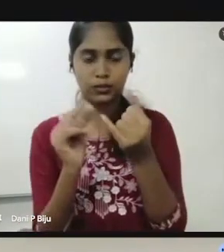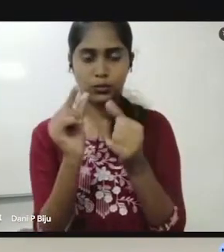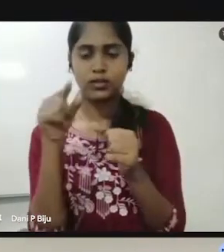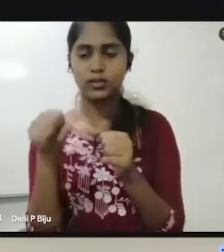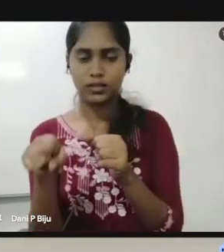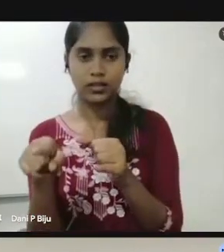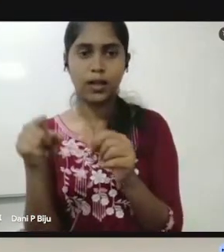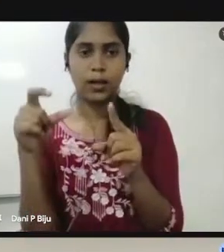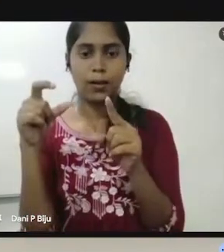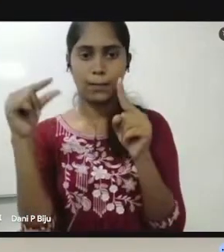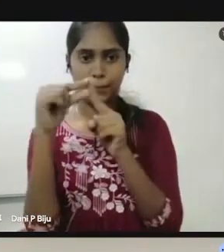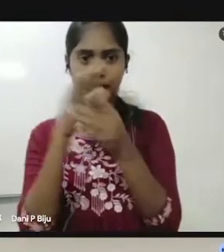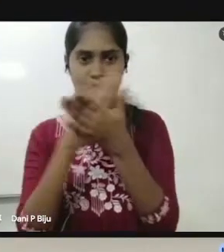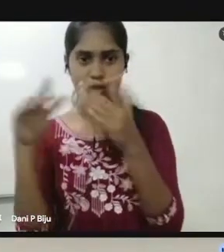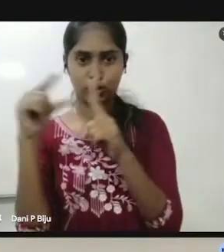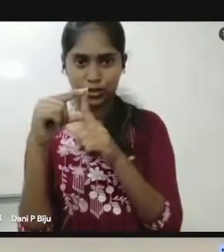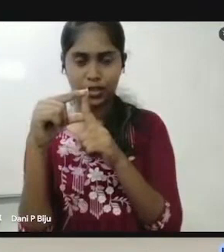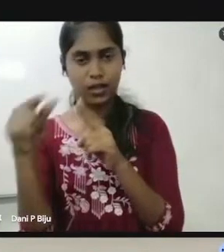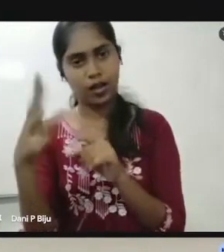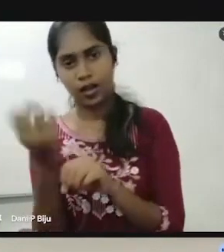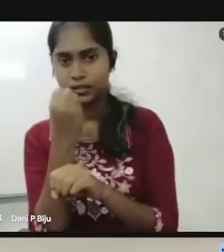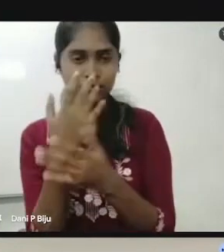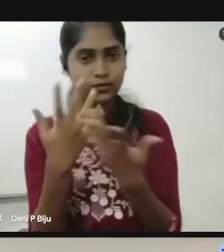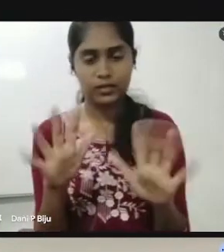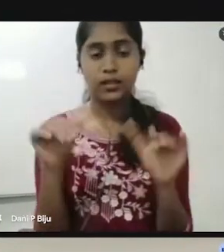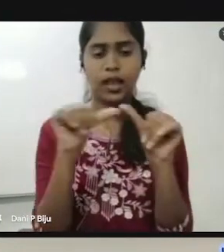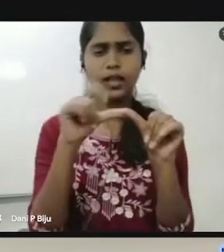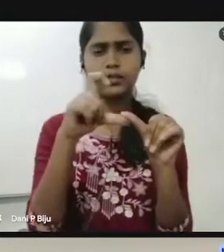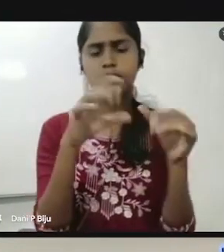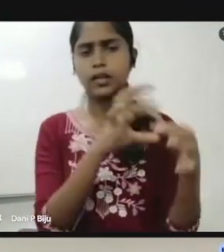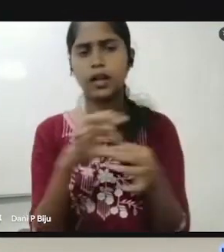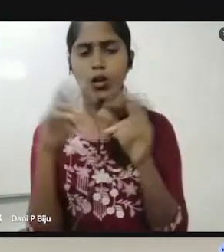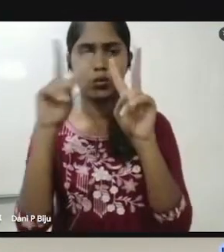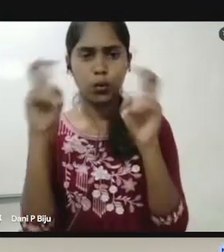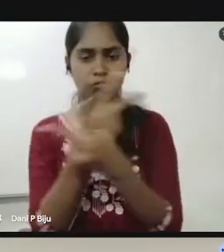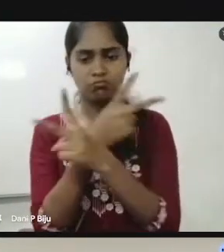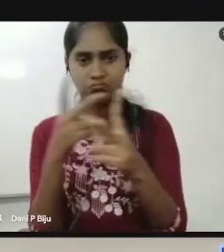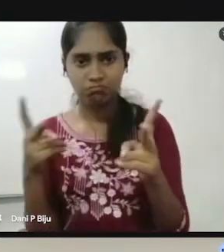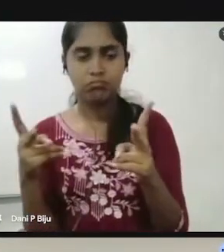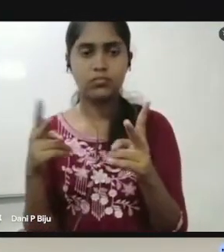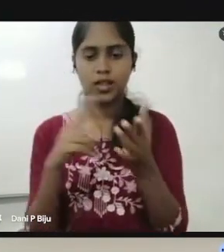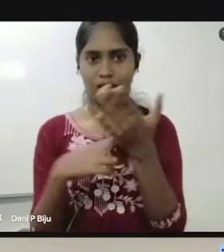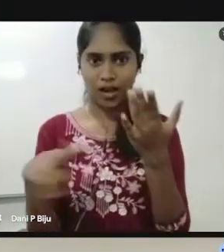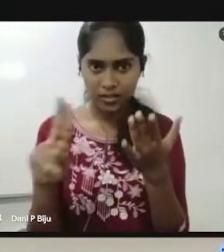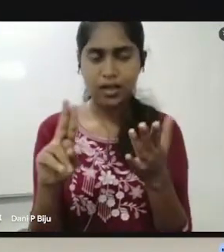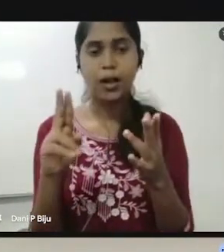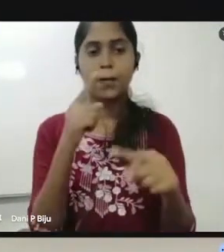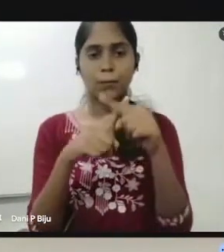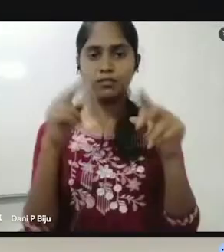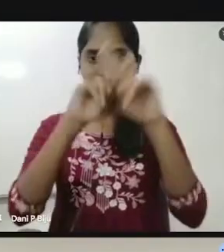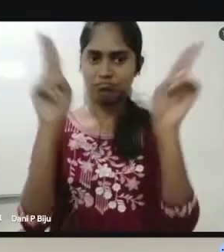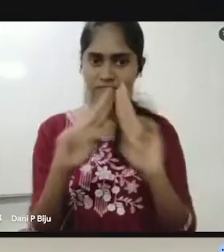വർഷത്തിലേറെയായി ഈ മേഖലയിൽ പ്രവർത്തിക്കുന്നു. AACയുമായി ബന്ധപ്പെട്ട വിഷയങ്ങളിൽ നാഷണൽ, ഇന്റർനാഷണൽ തലങ്ങളിലുള്ള ലേഖനങ്ങൾ